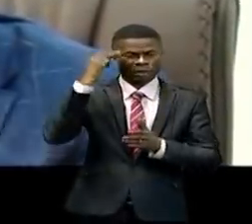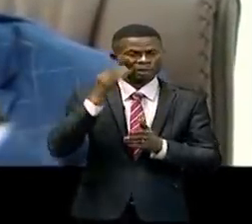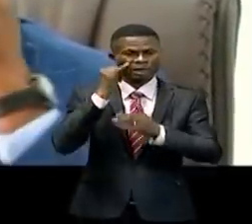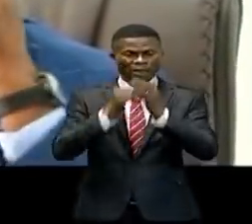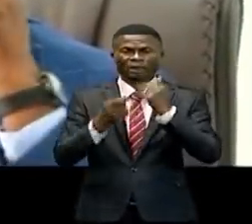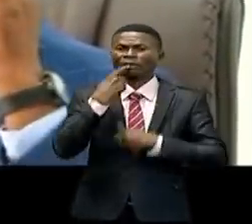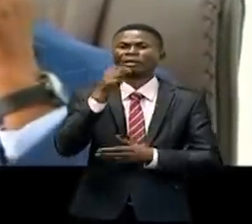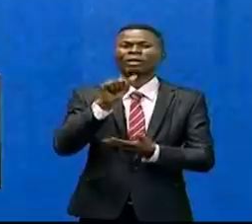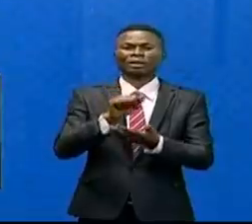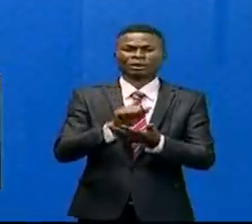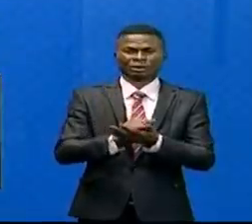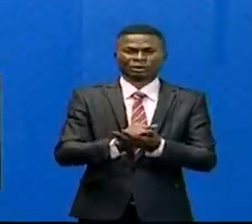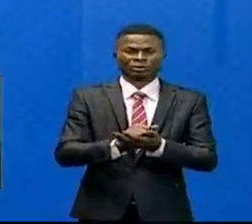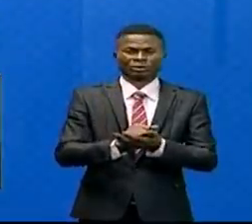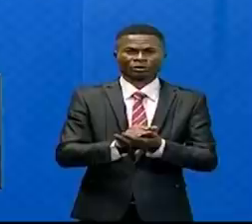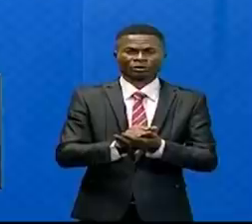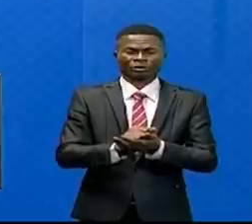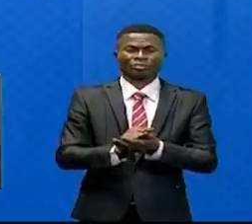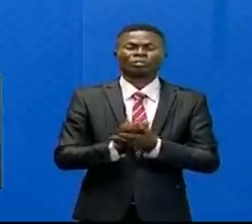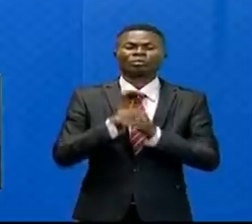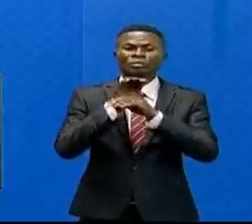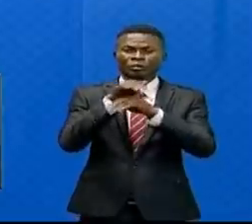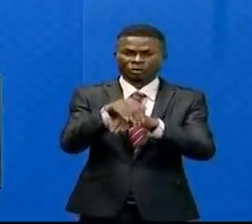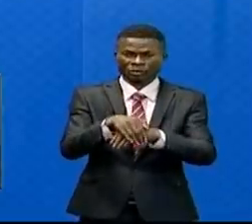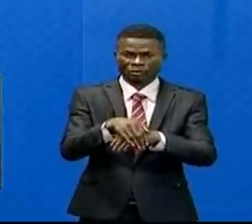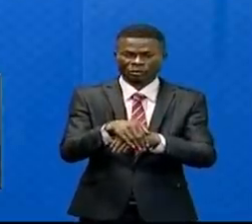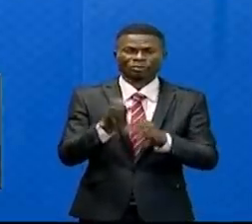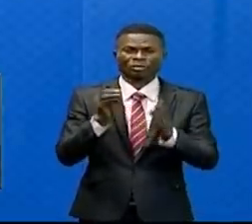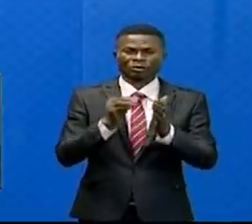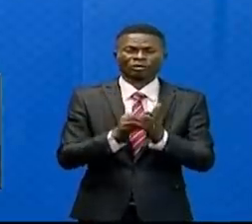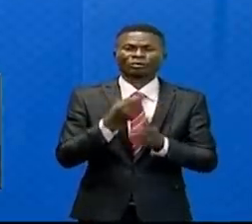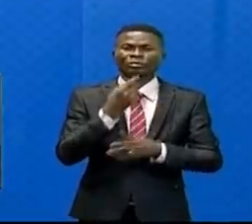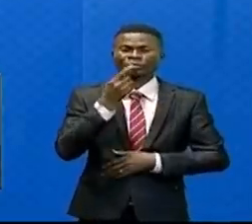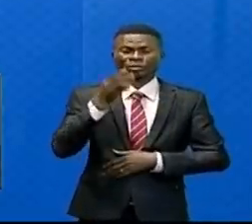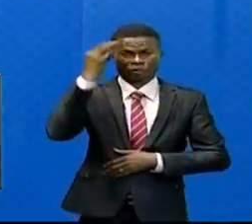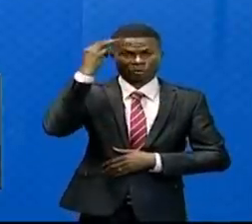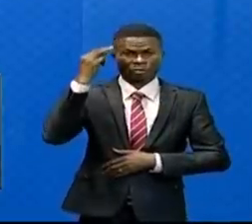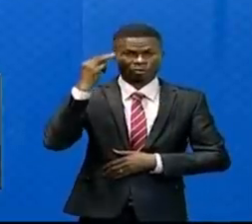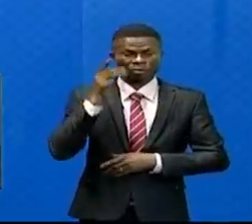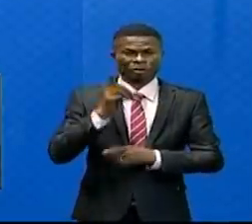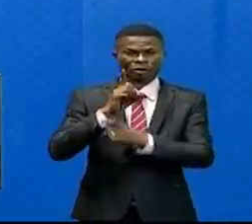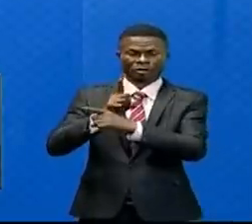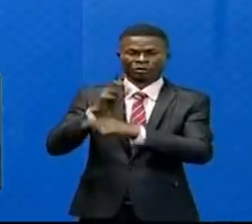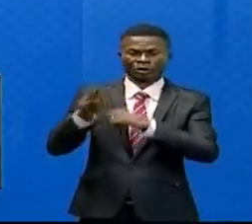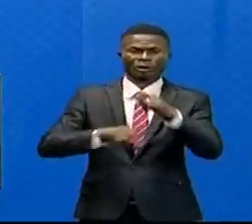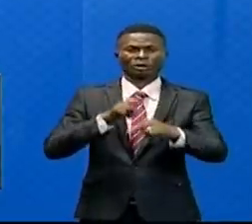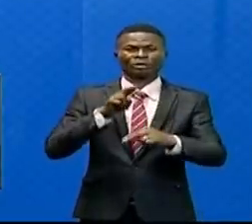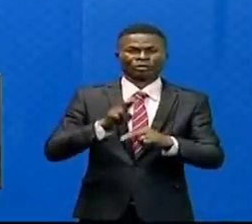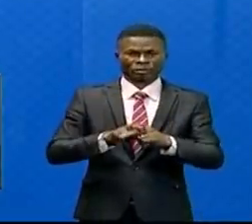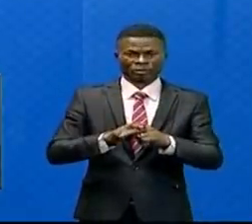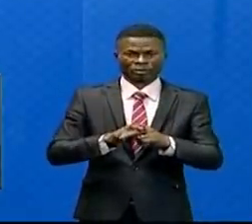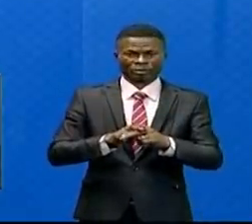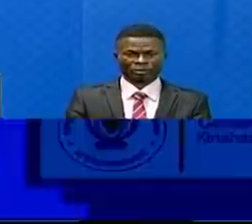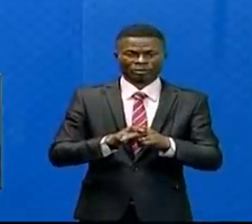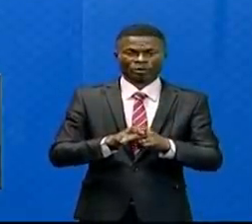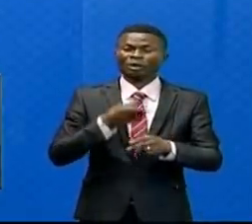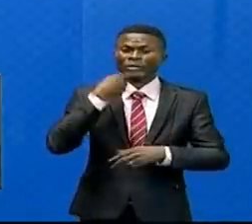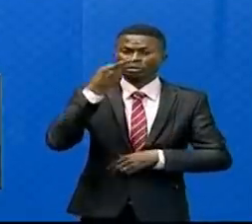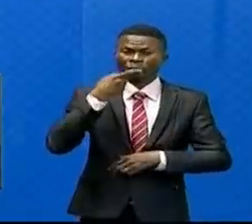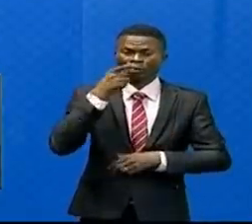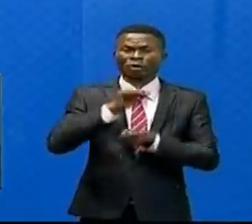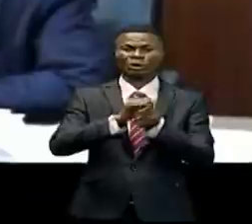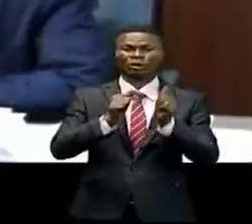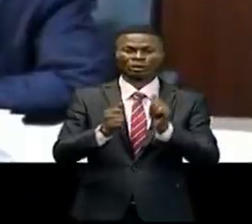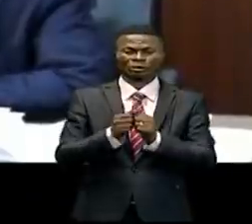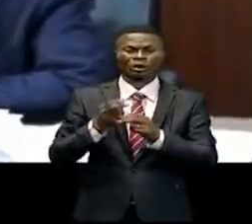l'Intérieur. Intervenant à son tour, le ministre de la Défense nationale est revenu sur la